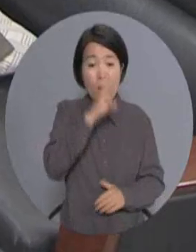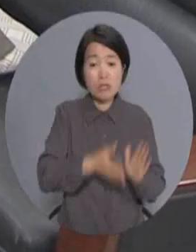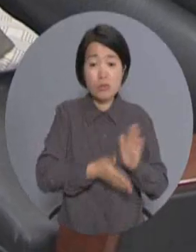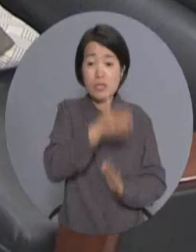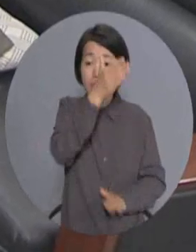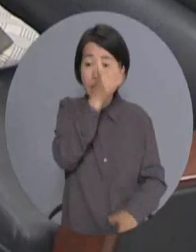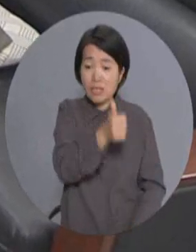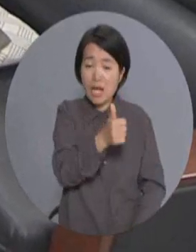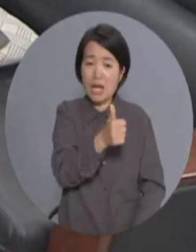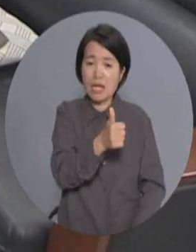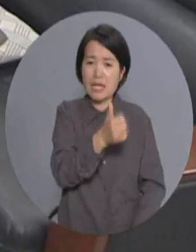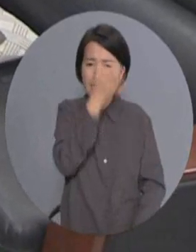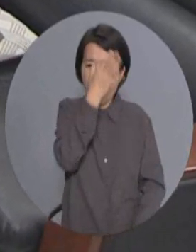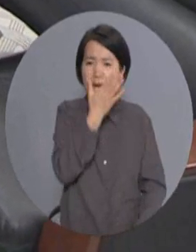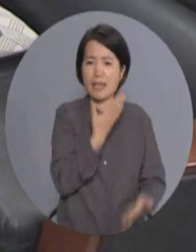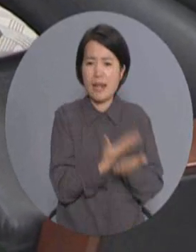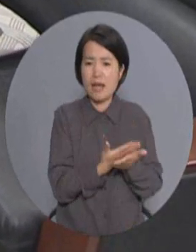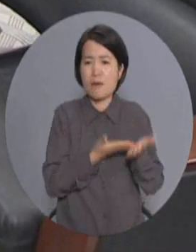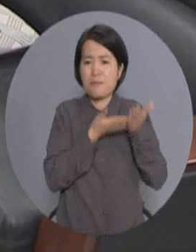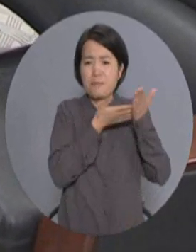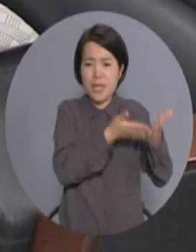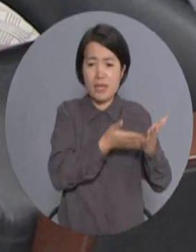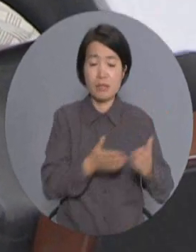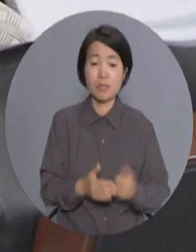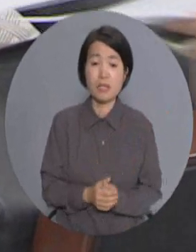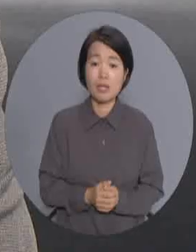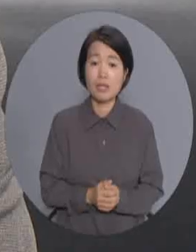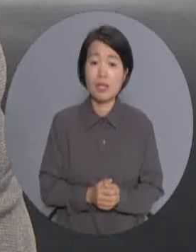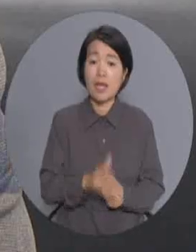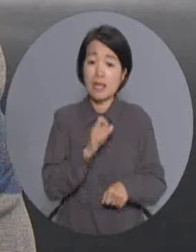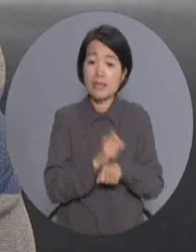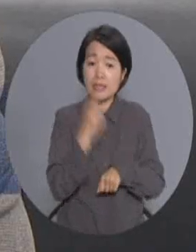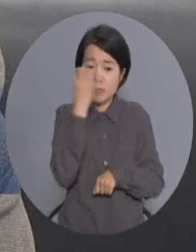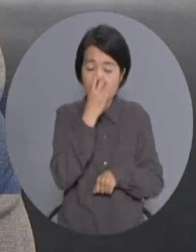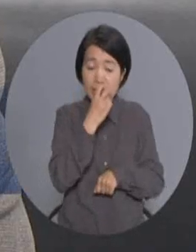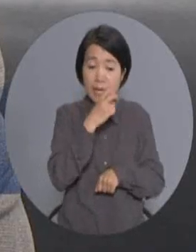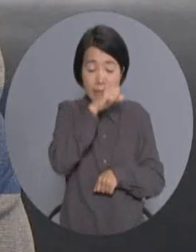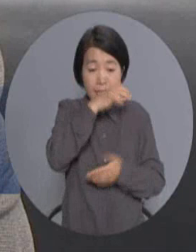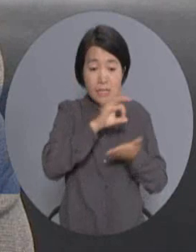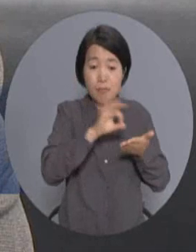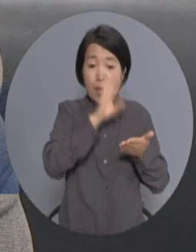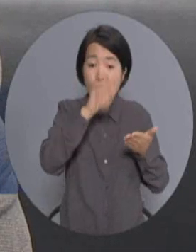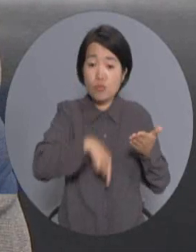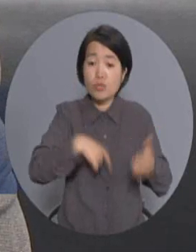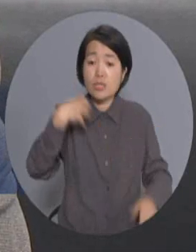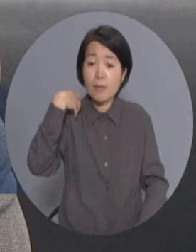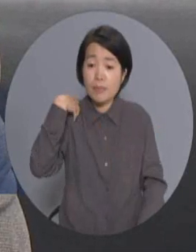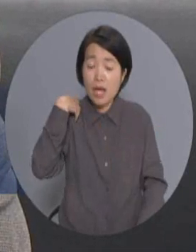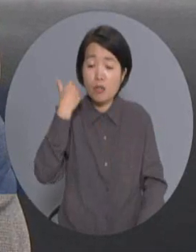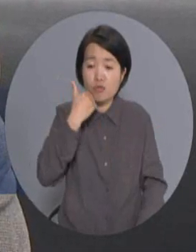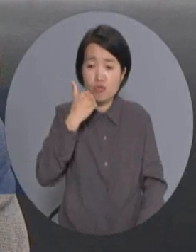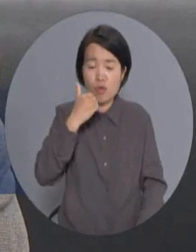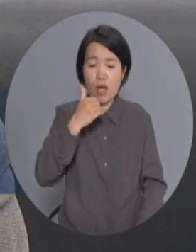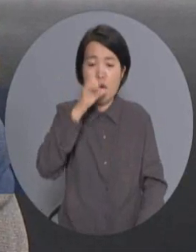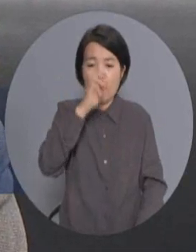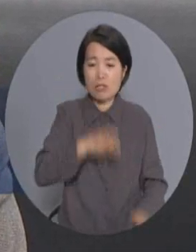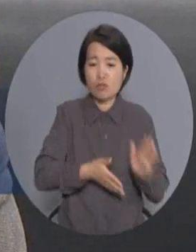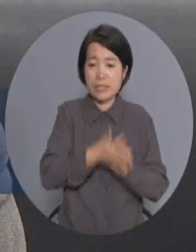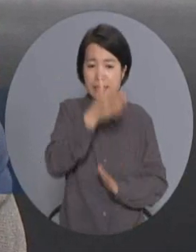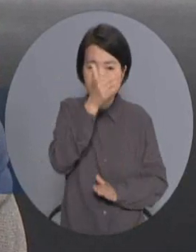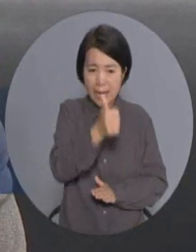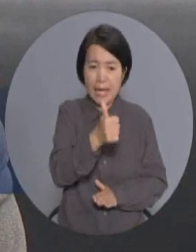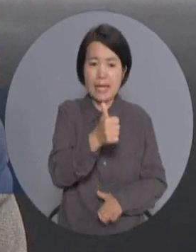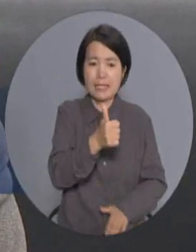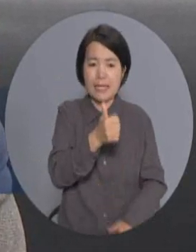강기정 광주시장의 사과를 촉구했습니다. 이 행정사무감사의 집행부를 책임지고 있는 광주 강기정